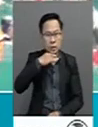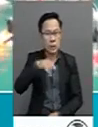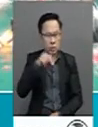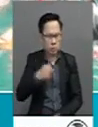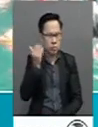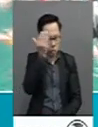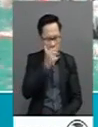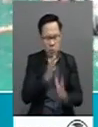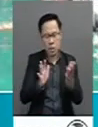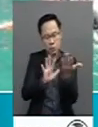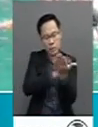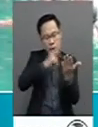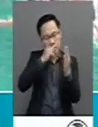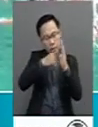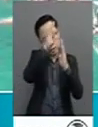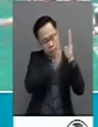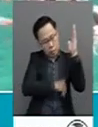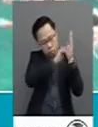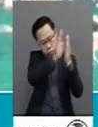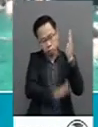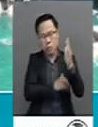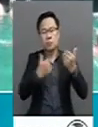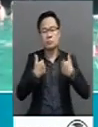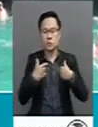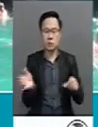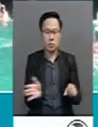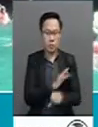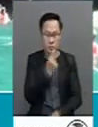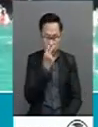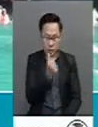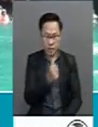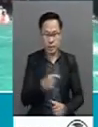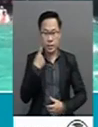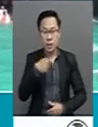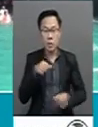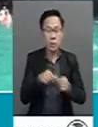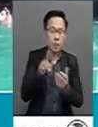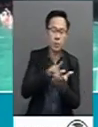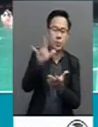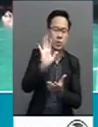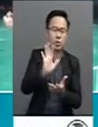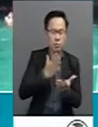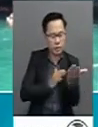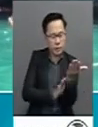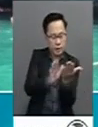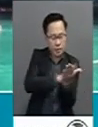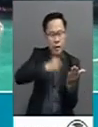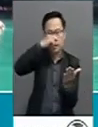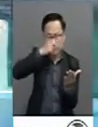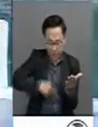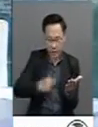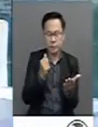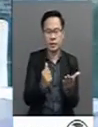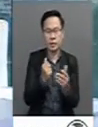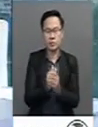ยที่เที่ยวไม่ว่าจะเหนือใต้ออกตกเยอะแยะไปหมดแล้วก็สวยงามด้วยนะคะดังนั้นคุณผู้ชมค่ะไม่ต้องไปไหนไกลไปเที่ยวในประเทศไทยโดยเฉพ